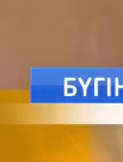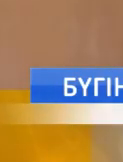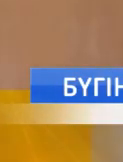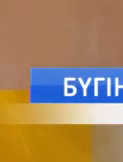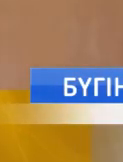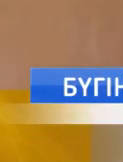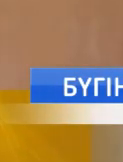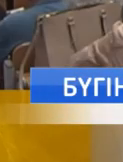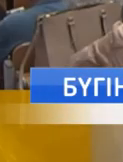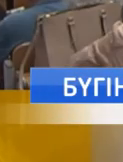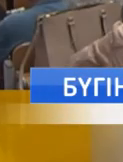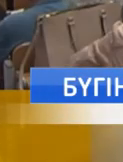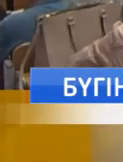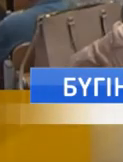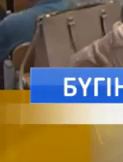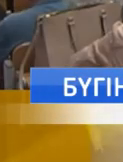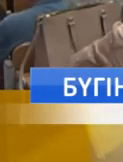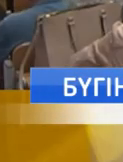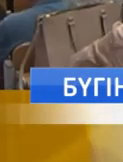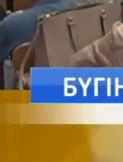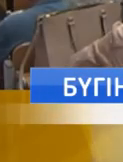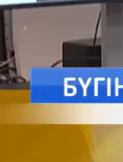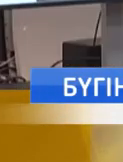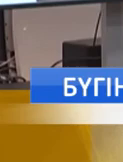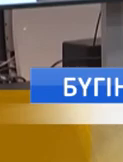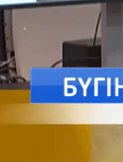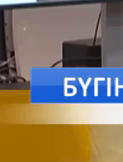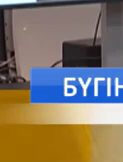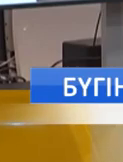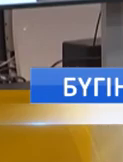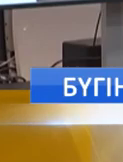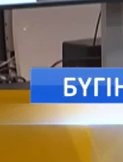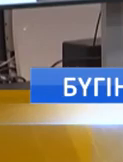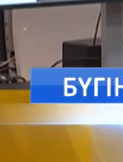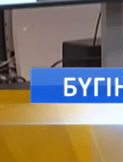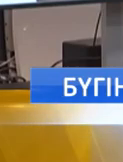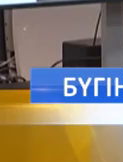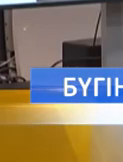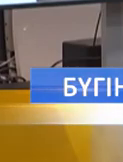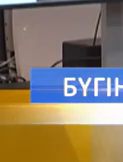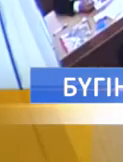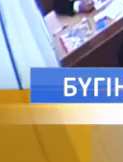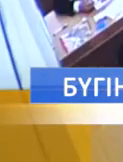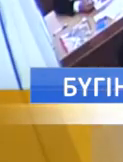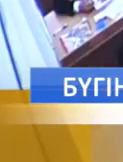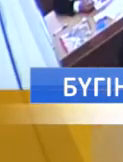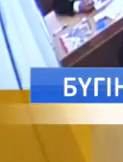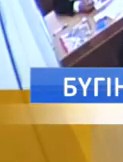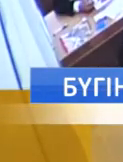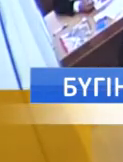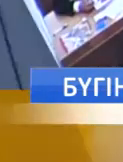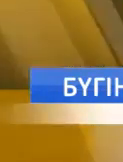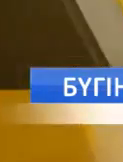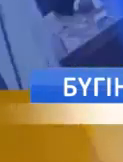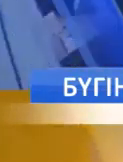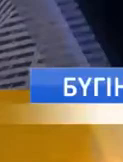Бүгін елімізде ұлттық бірыңғай тестілеу басталды. Бірінші лекте 13 мың оқушы тест тапсырды. Жалпы тестілеу 9 күнге созылады.